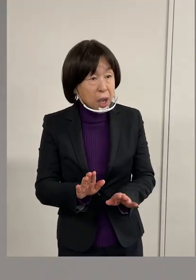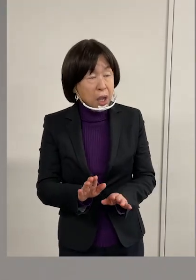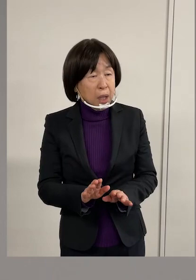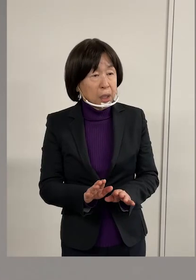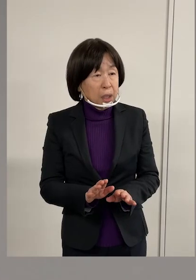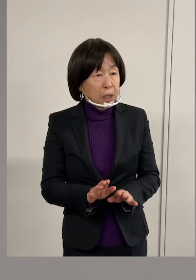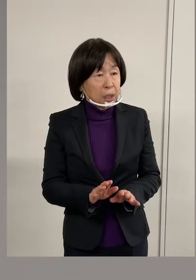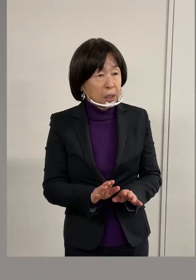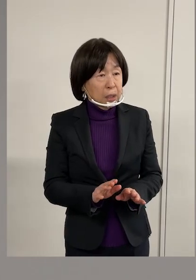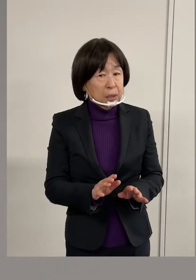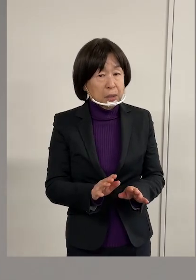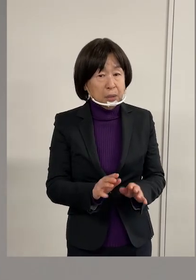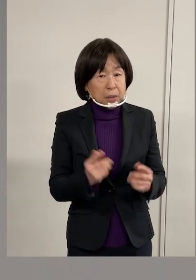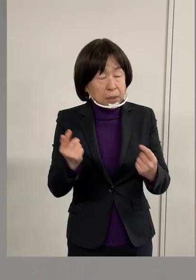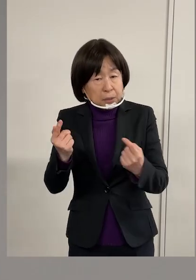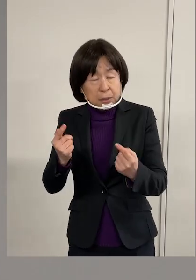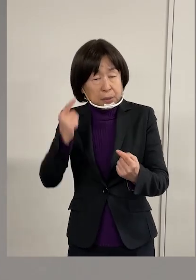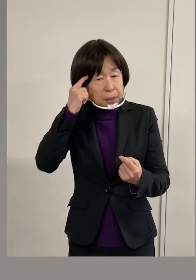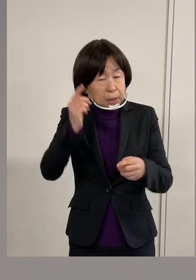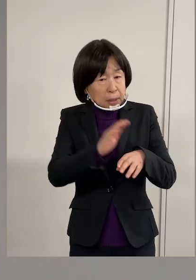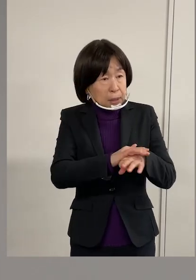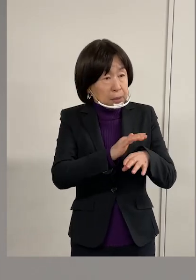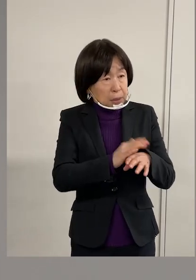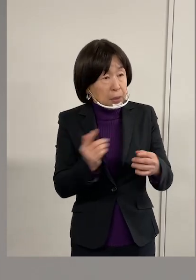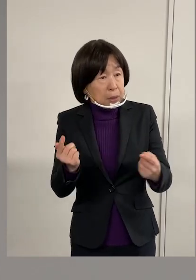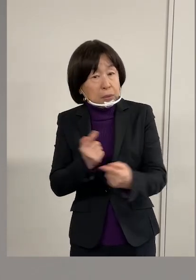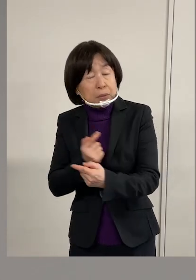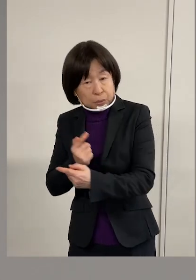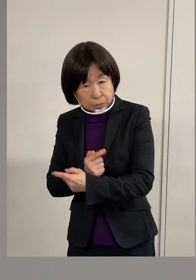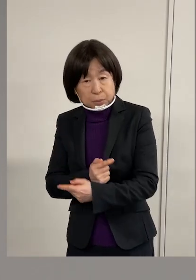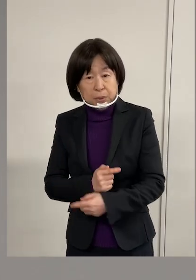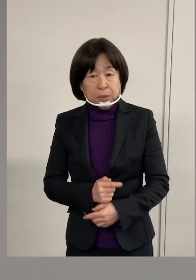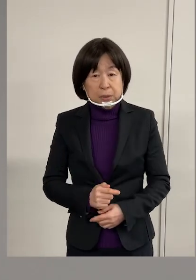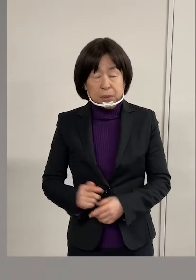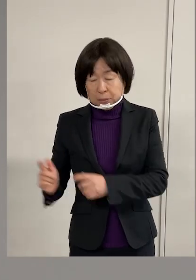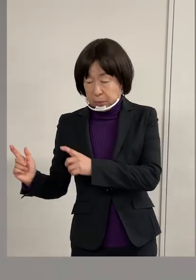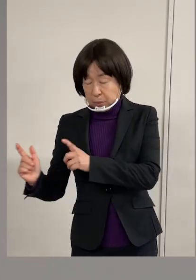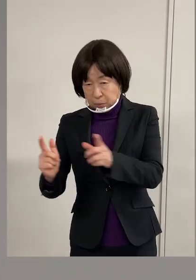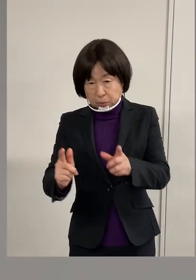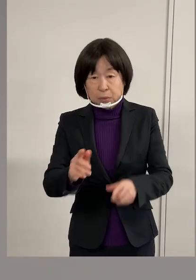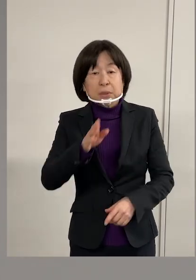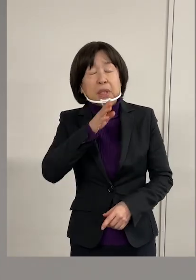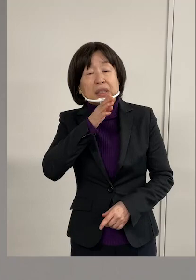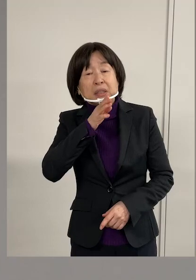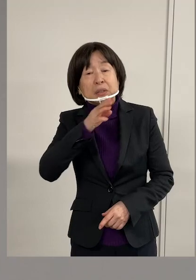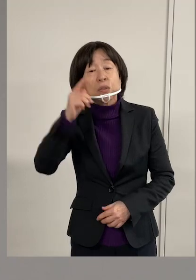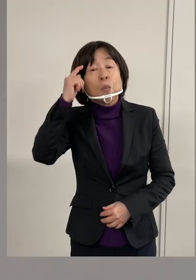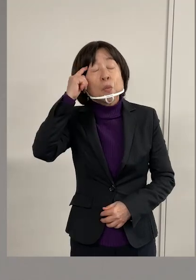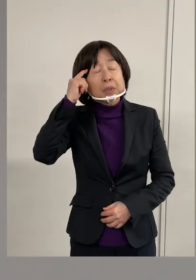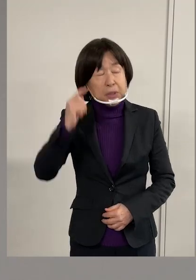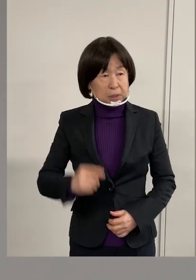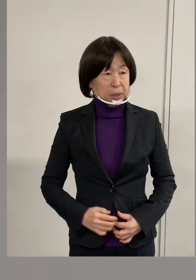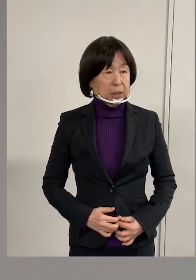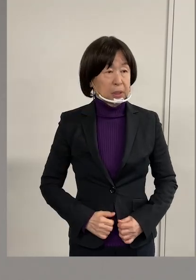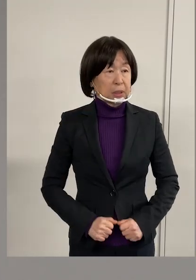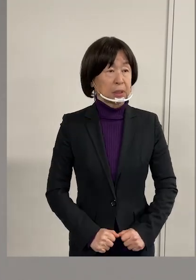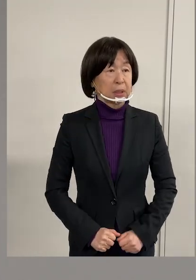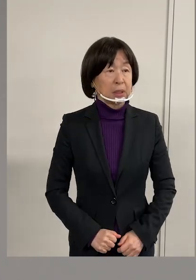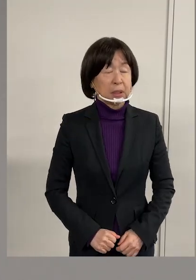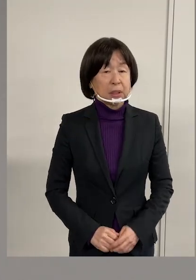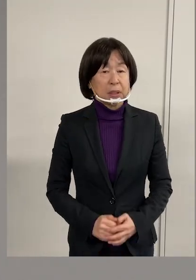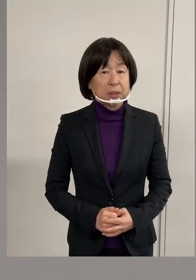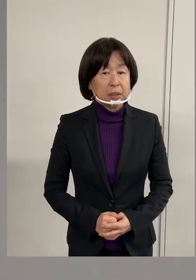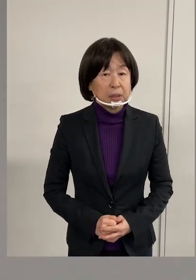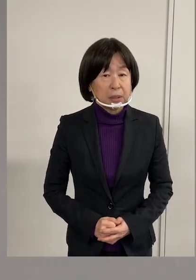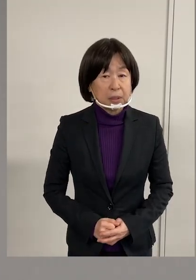ていくという、そういう考え方でよろしい、 それが現実だと思います。はい。 で、まあ、これも、また、住宅政策ので